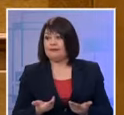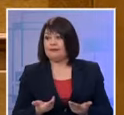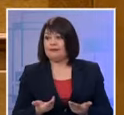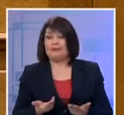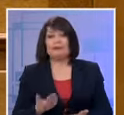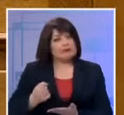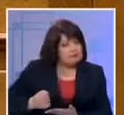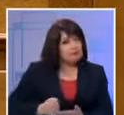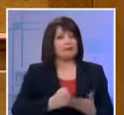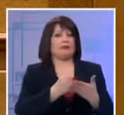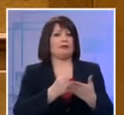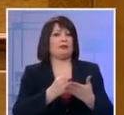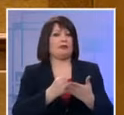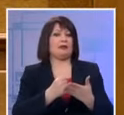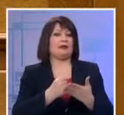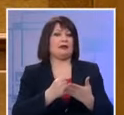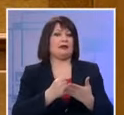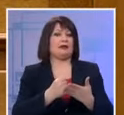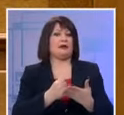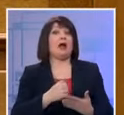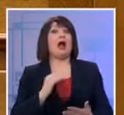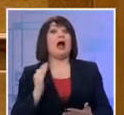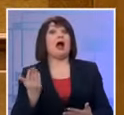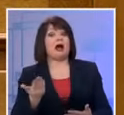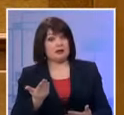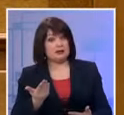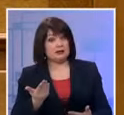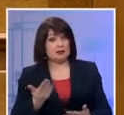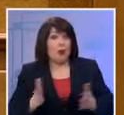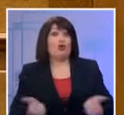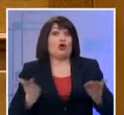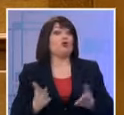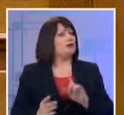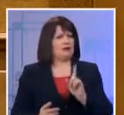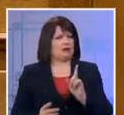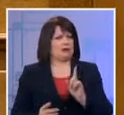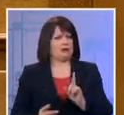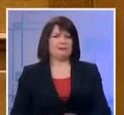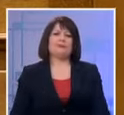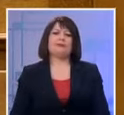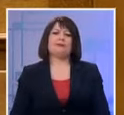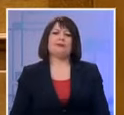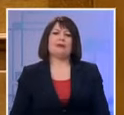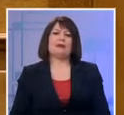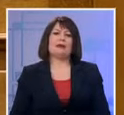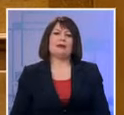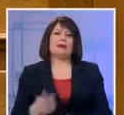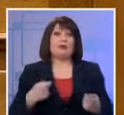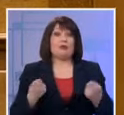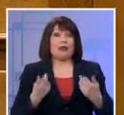θα σας στηρίξουμε, αν και δεν θα στηρίξουμε και οτιδήποτε. Δεν θα στηρίξουμε πράγματα που δεν κάναμε